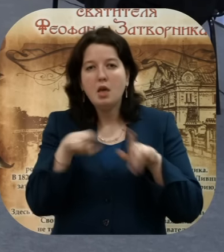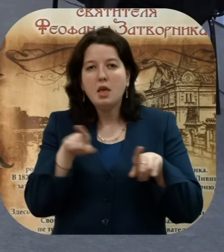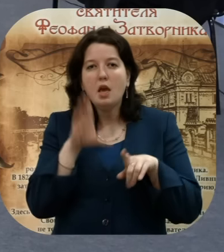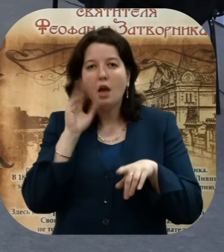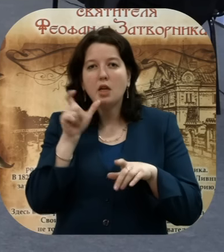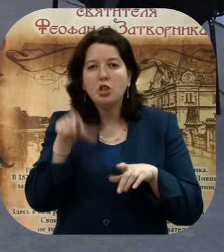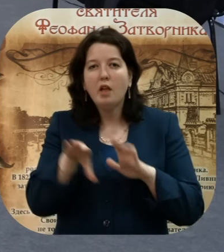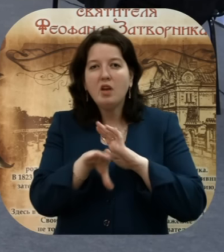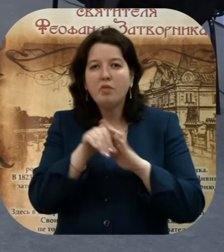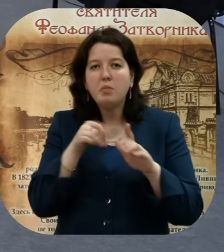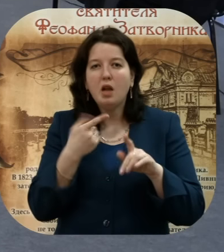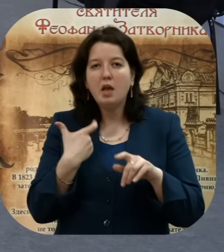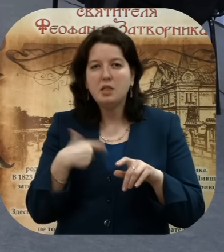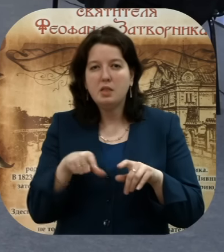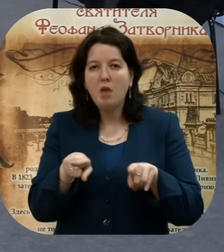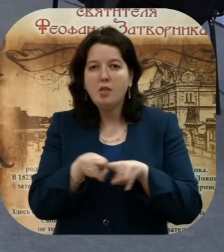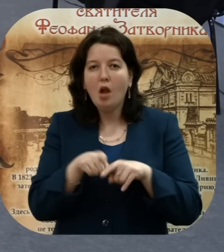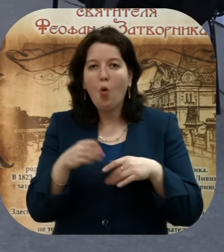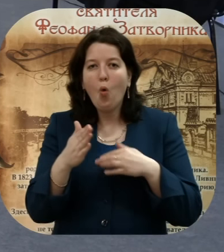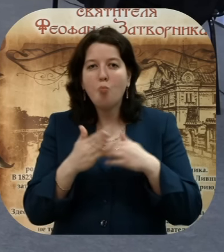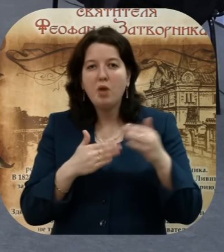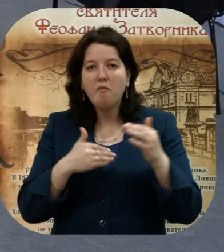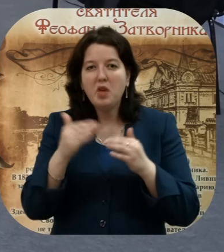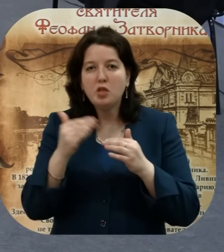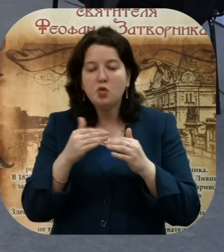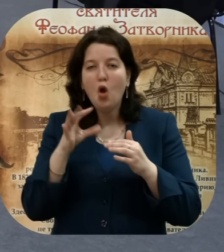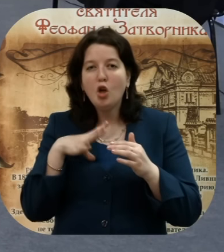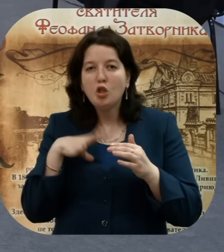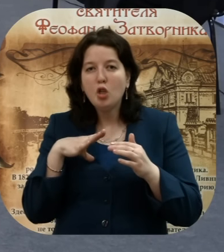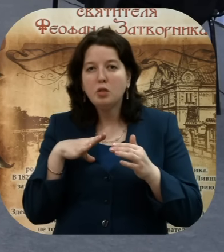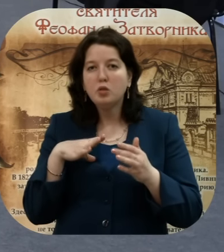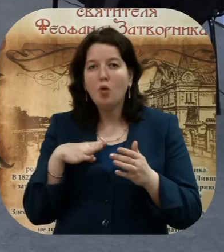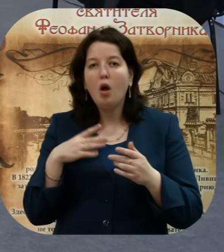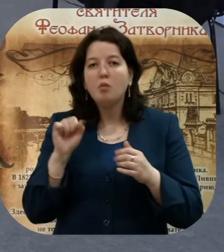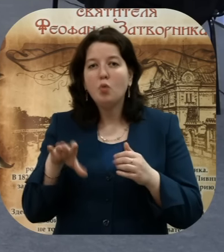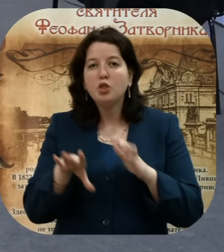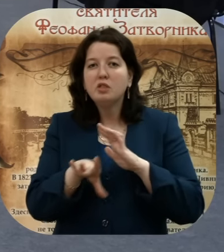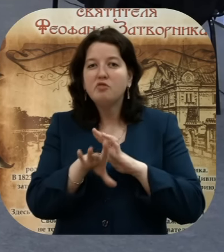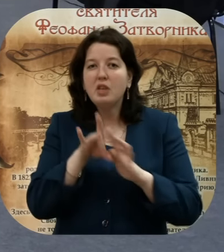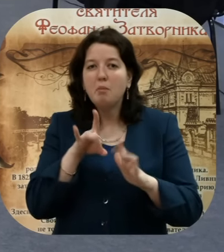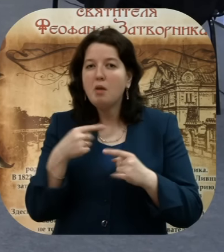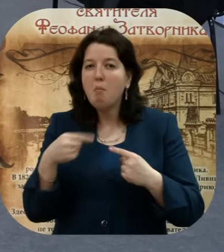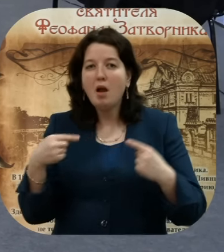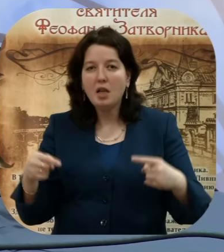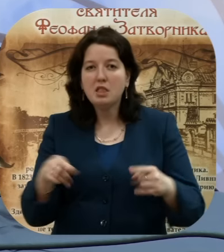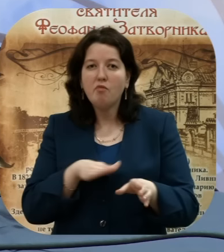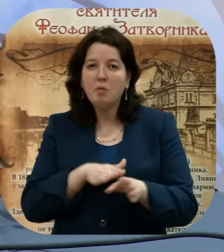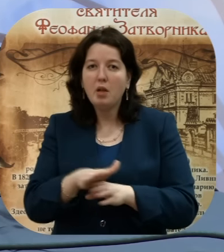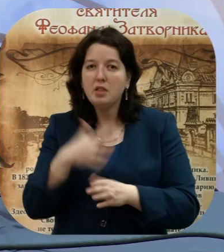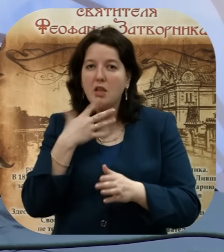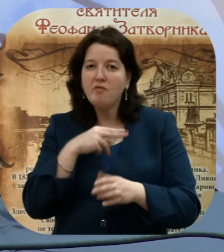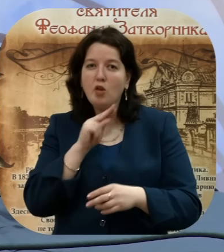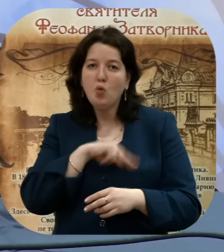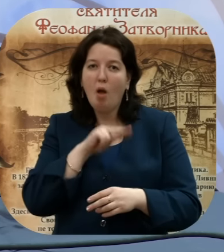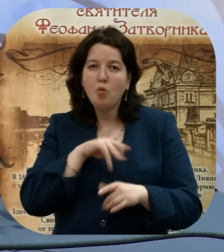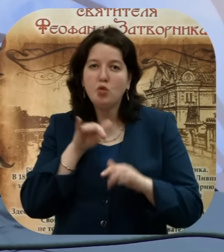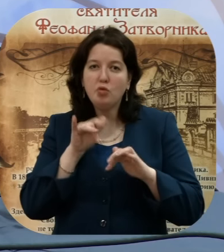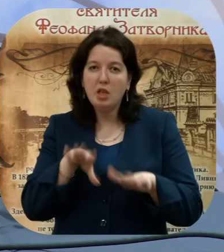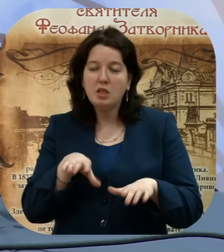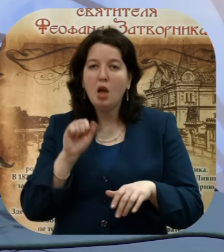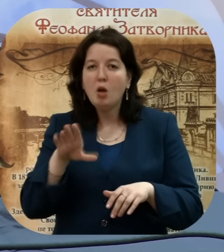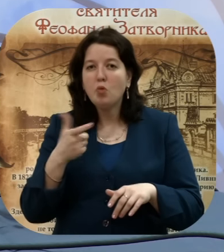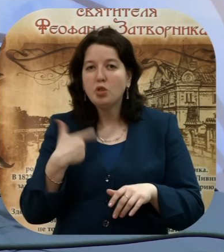самое, можно по-разному осуществлять эту деятельность, очень по-разному. Можно преступно